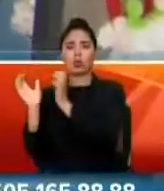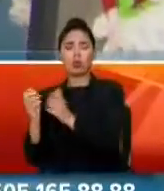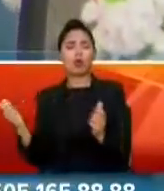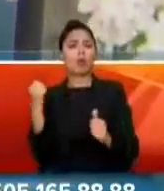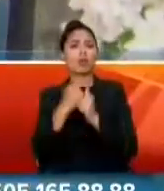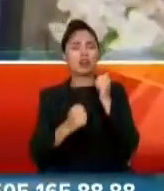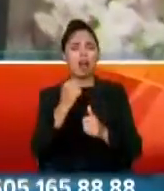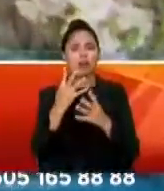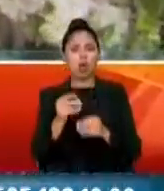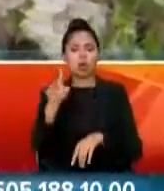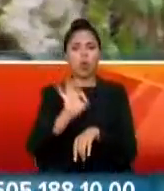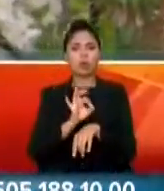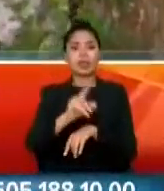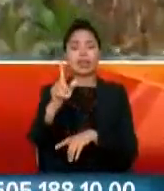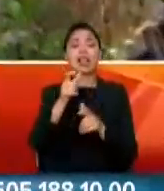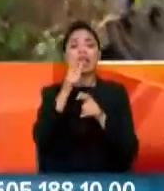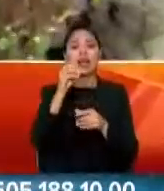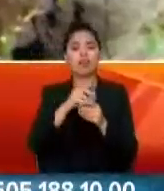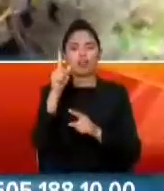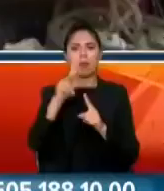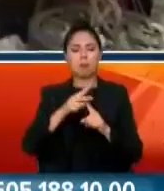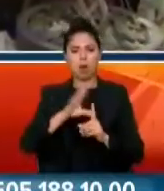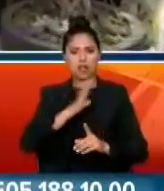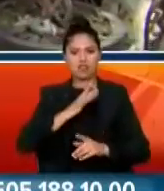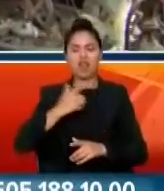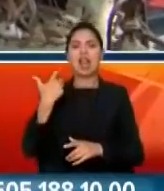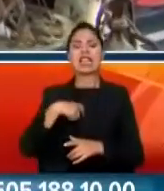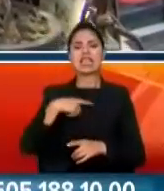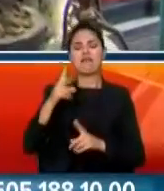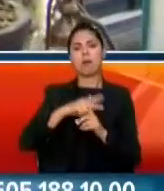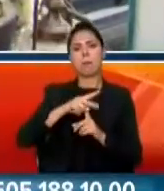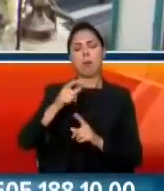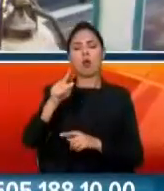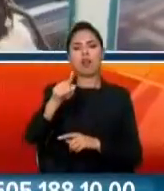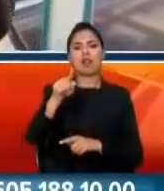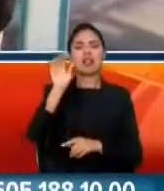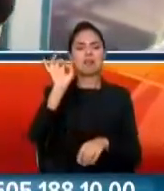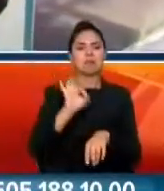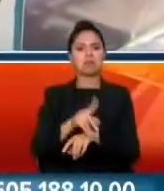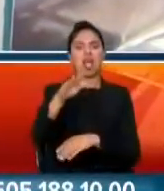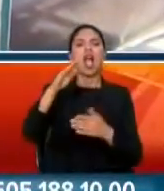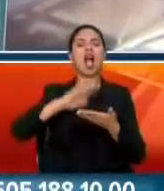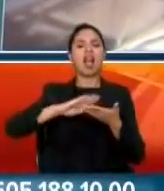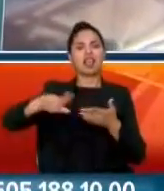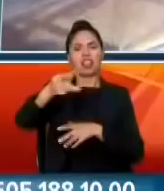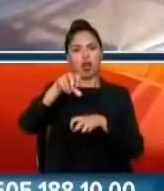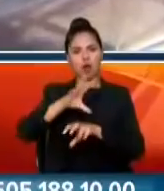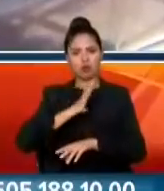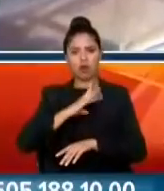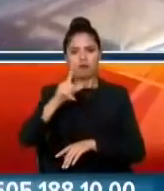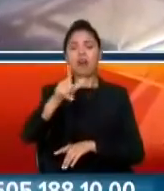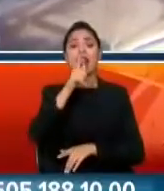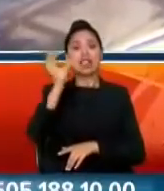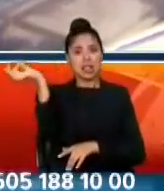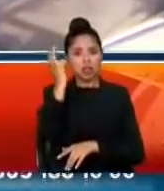tutuştuğu o anlarda kafede bir de polis vardı. Sivil polis memuru arkadaşlarıyla içeride oturuyordu. Sesler üzerine